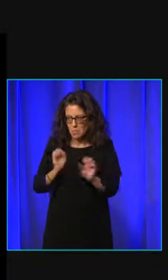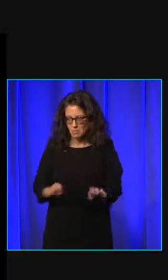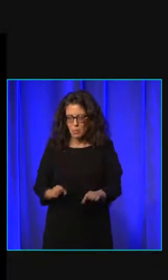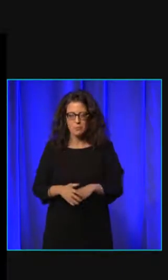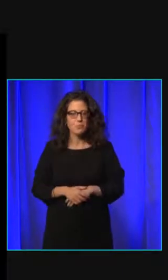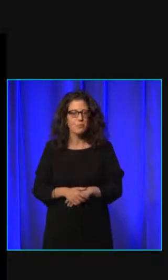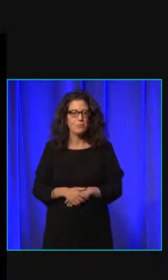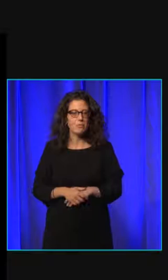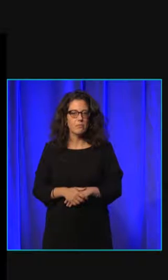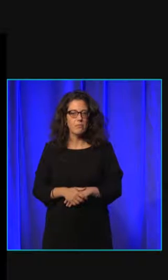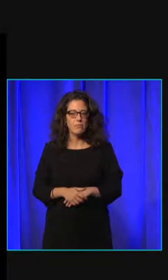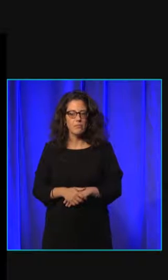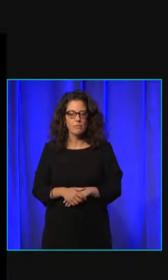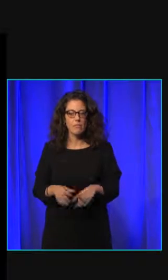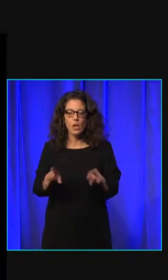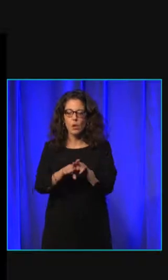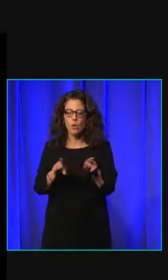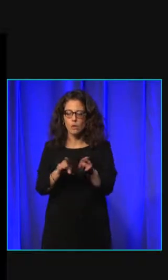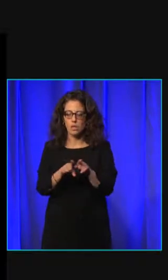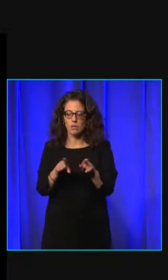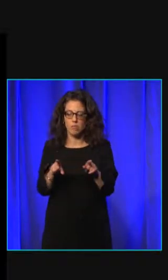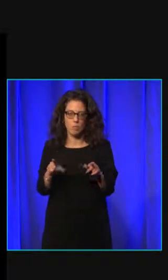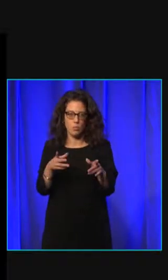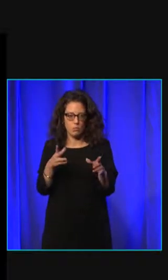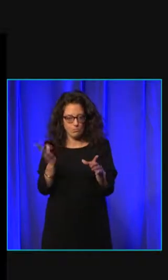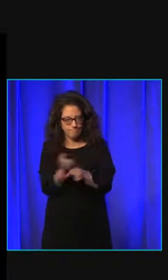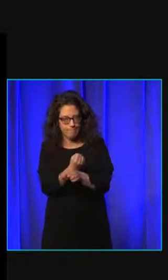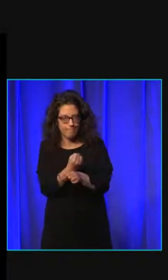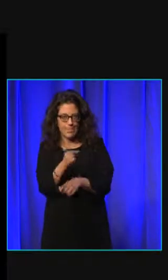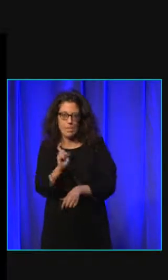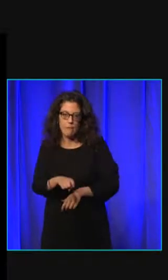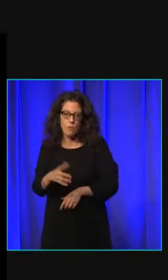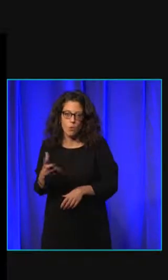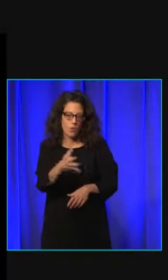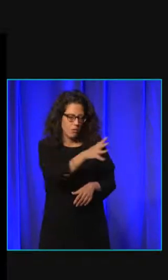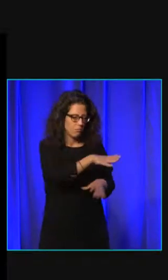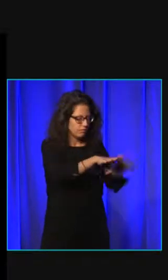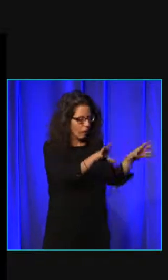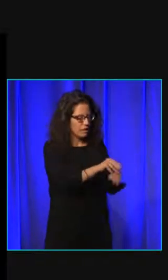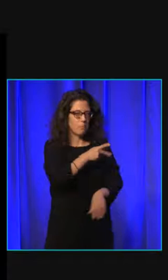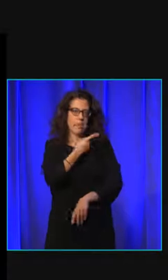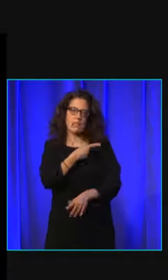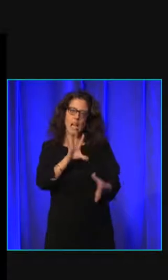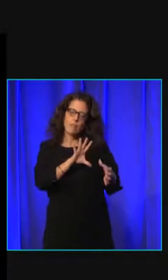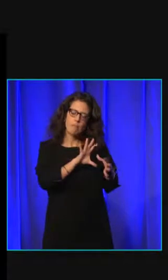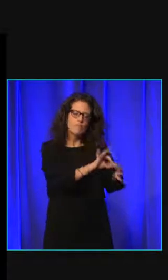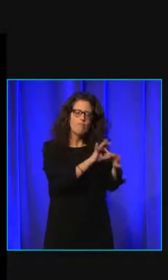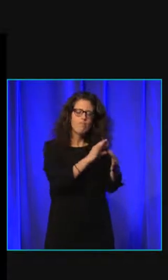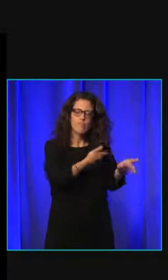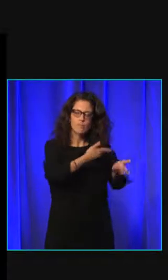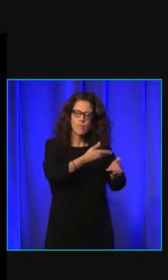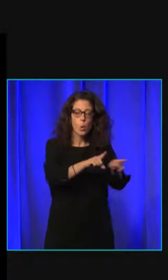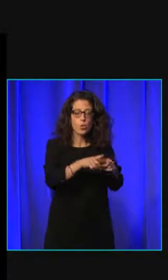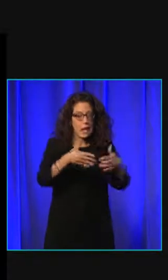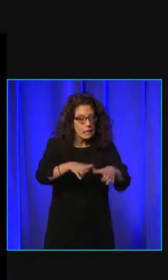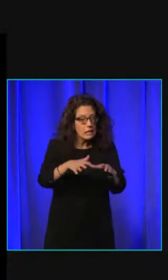faire ceci, il est nécessaire d'avoir une collaboration étroite avec le staff médical, les médecins, mais également les kinés